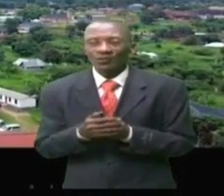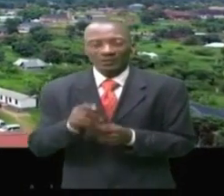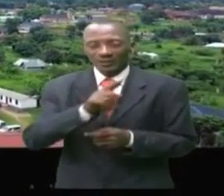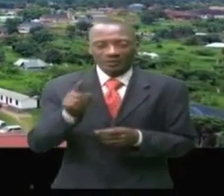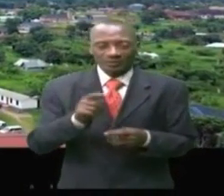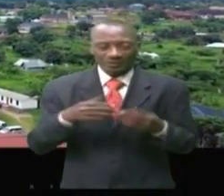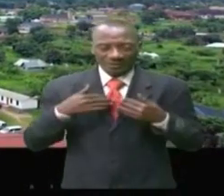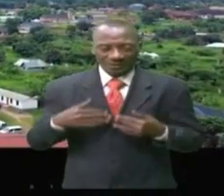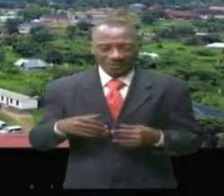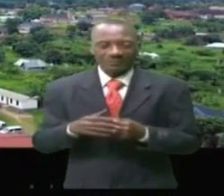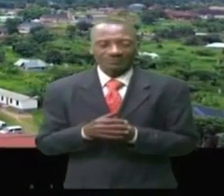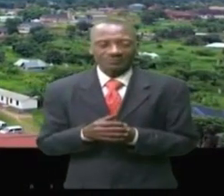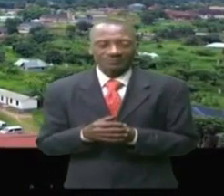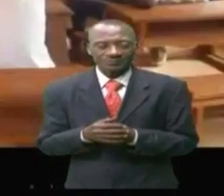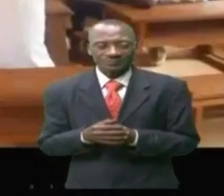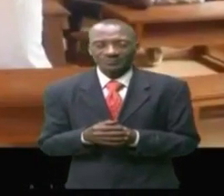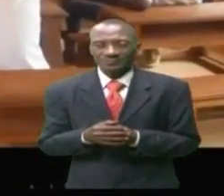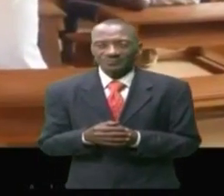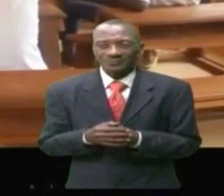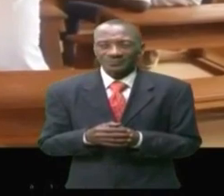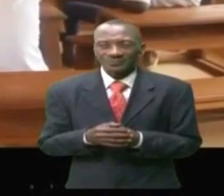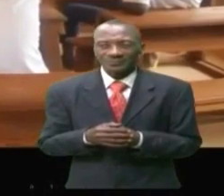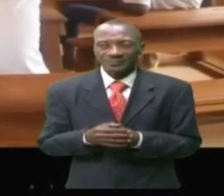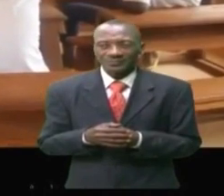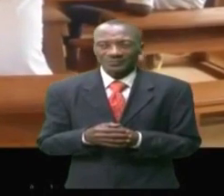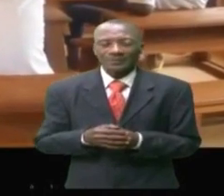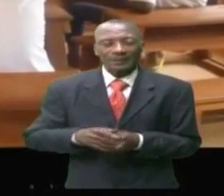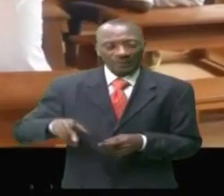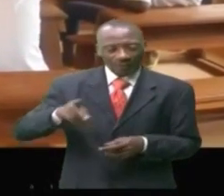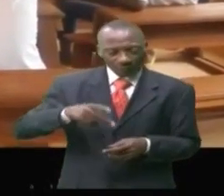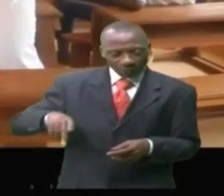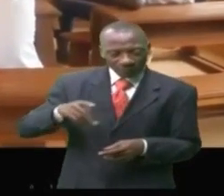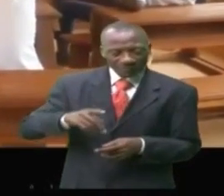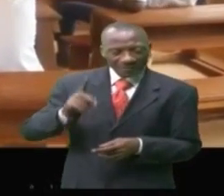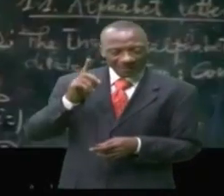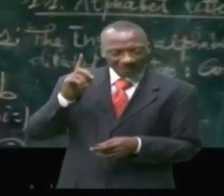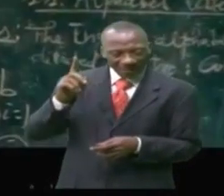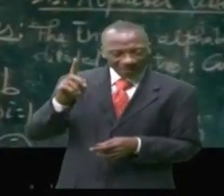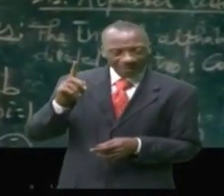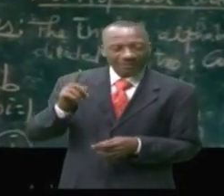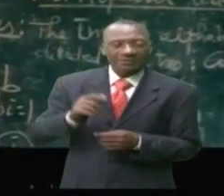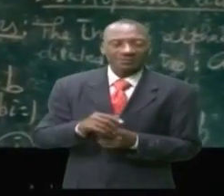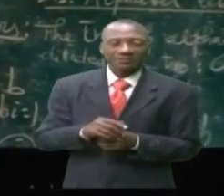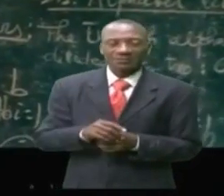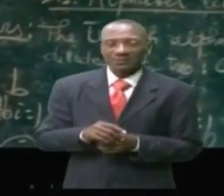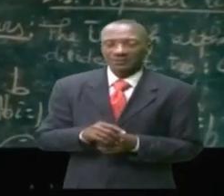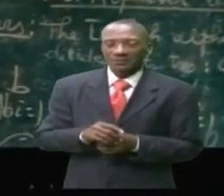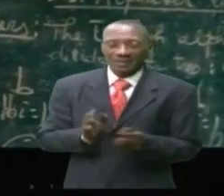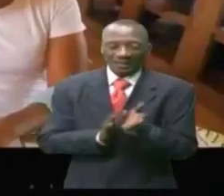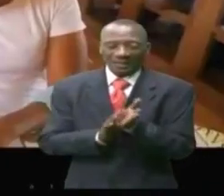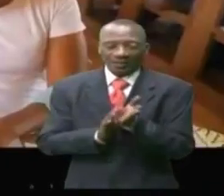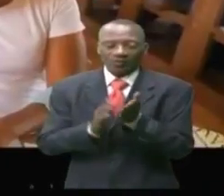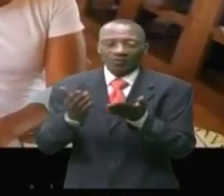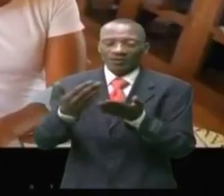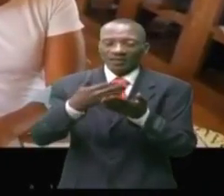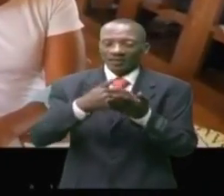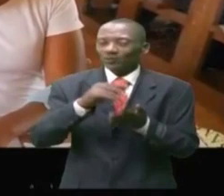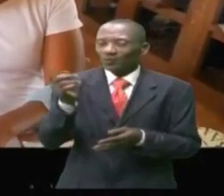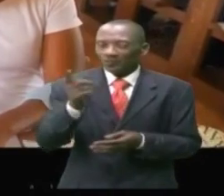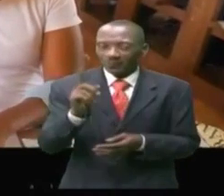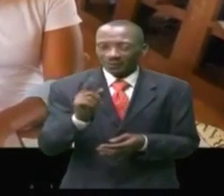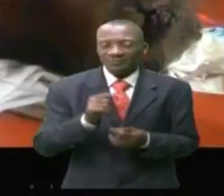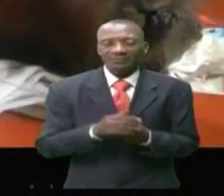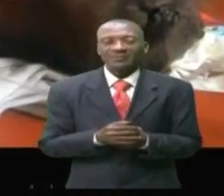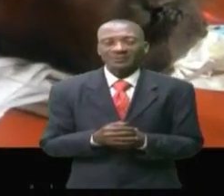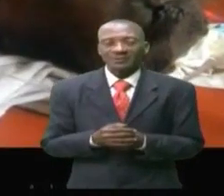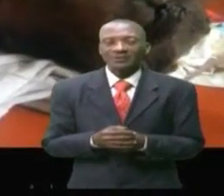La province du Bazouélé a connu une rentrée scolaire spéciale 2023-2024. Une rentrée qui coïncide malheureusement au flambé de